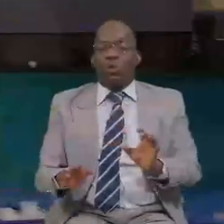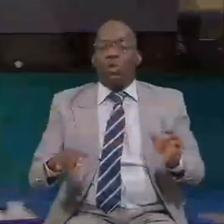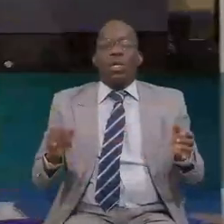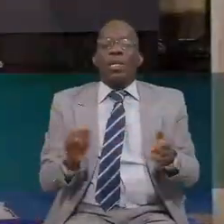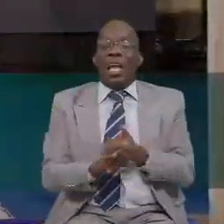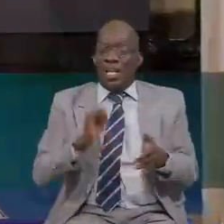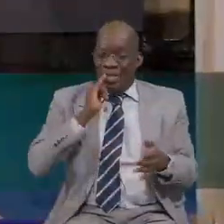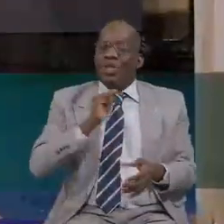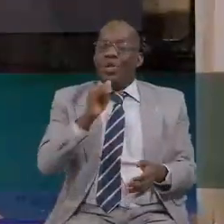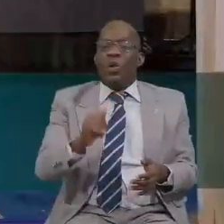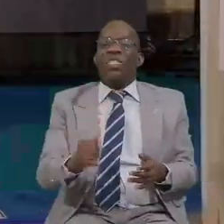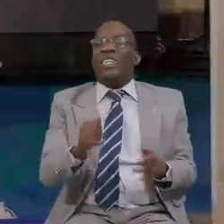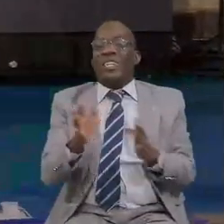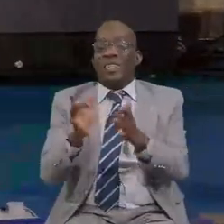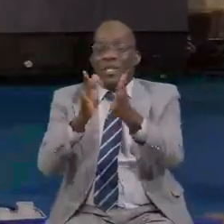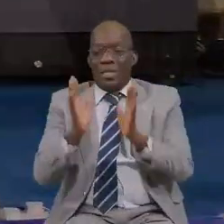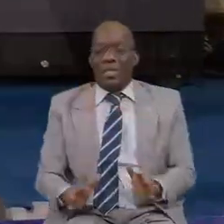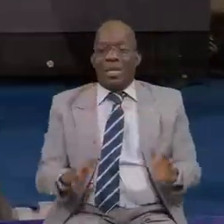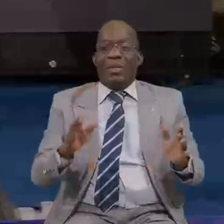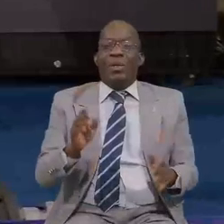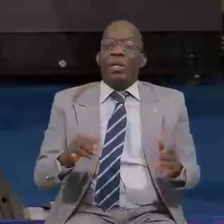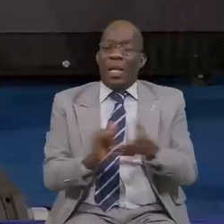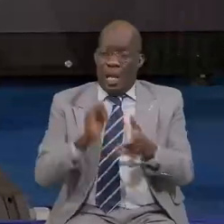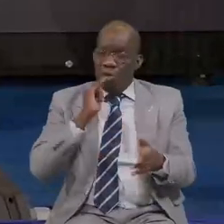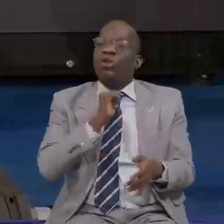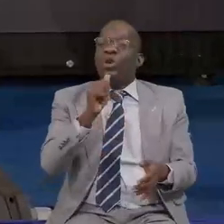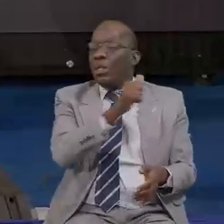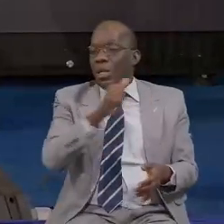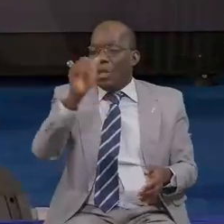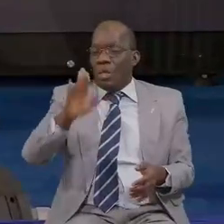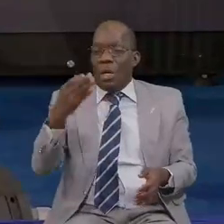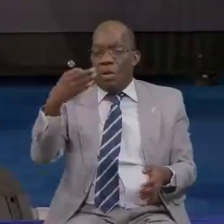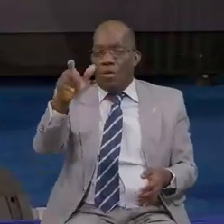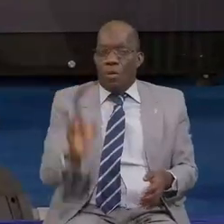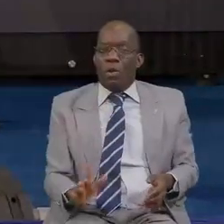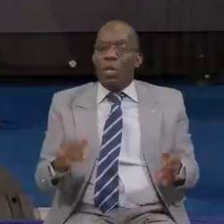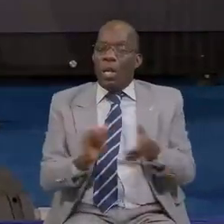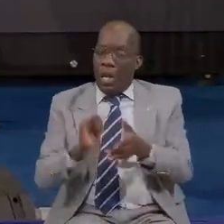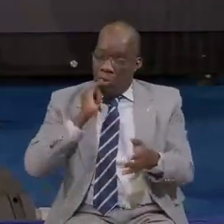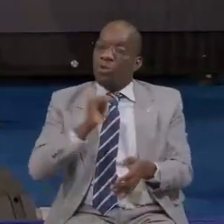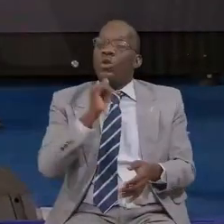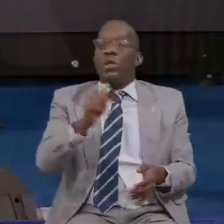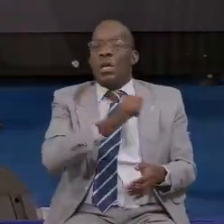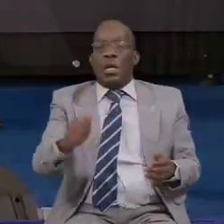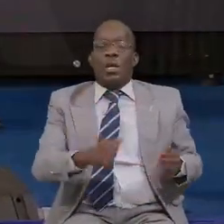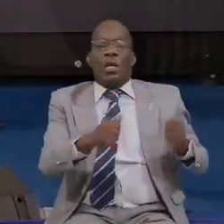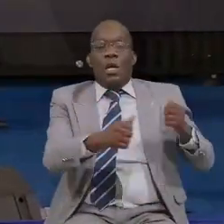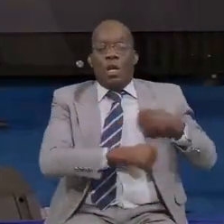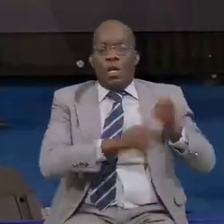chrétien. Il n'est même pas un enfant de Dieu. Pour ne pas parler de soldat de Jésus-Christ. Alors,